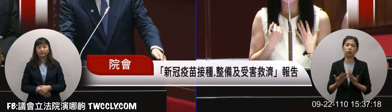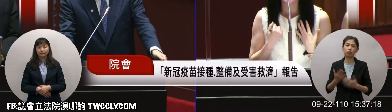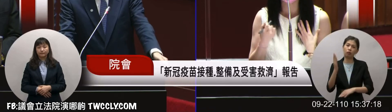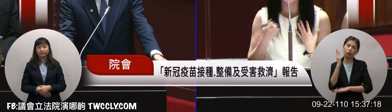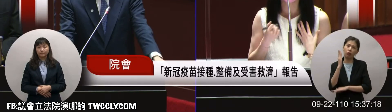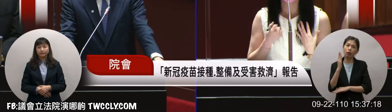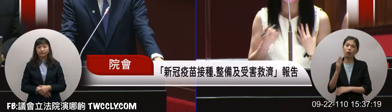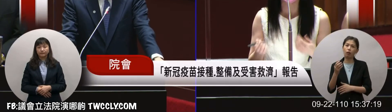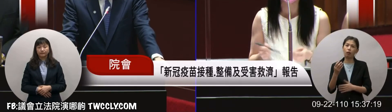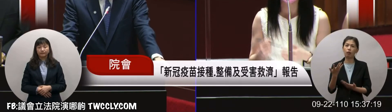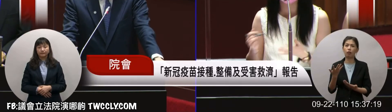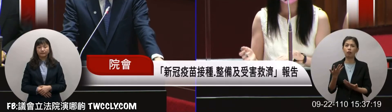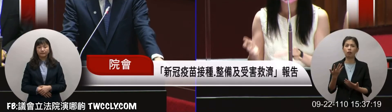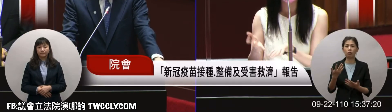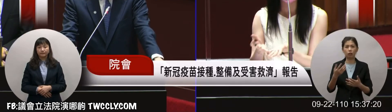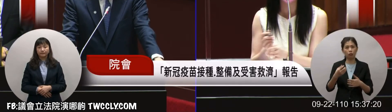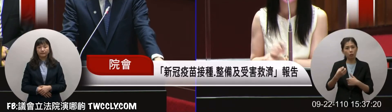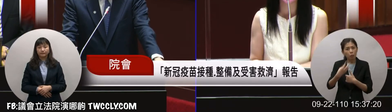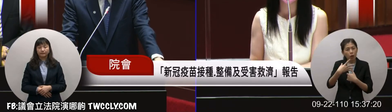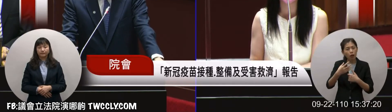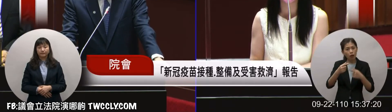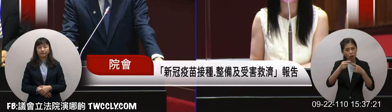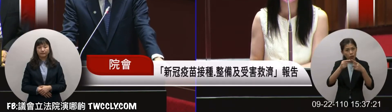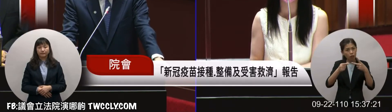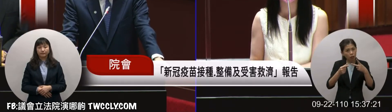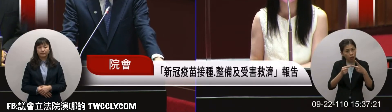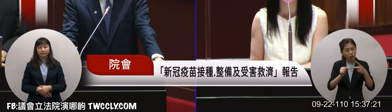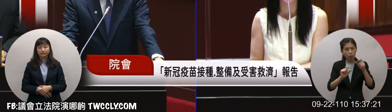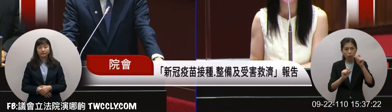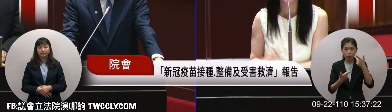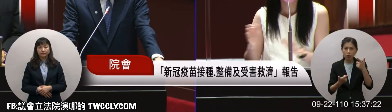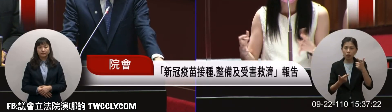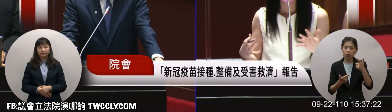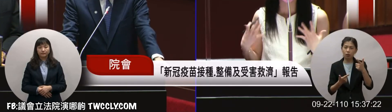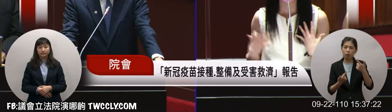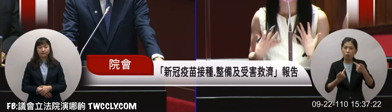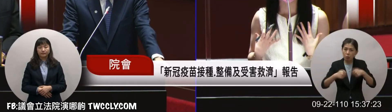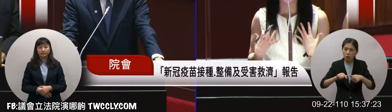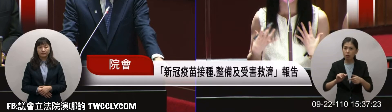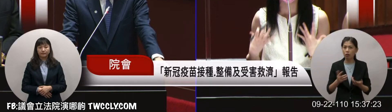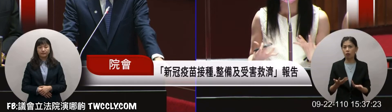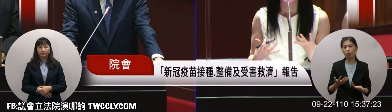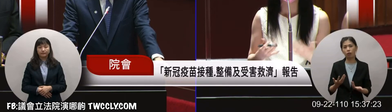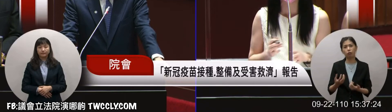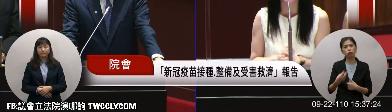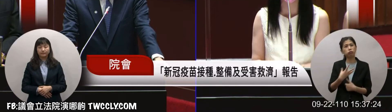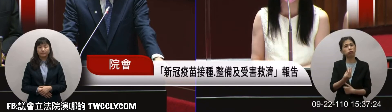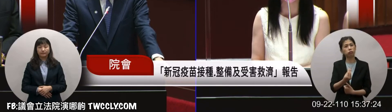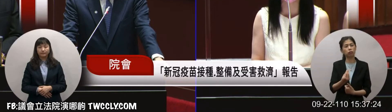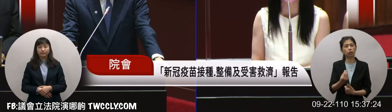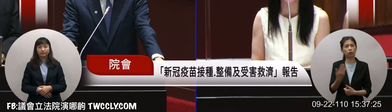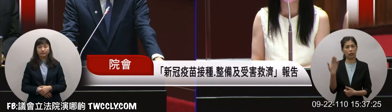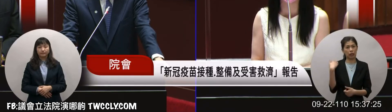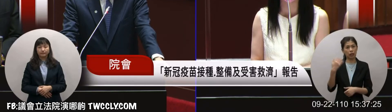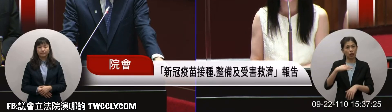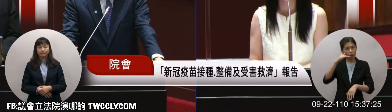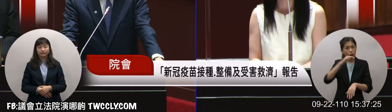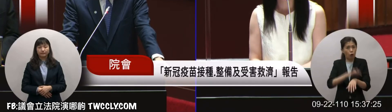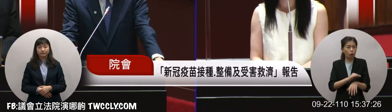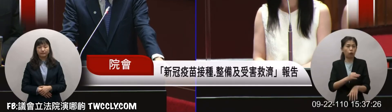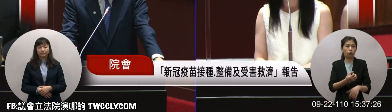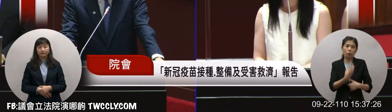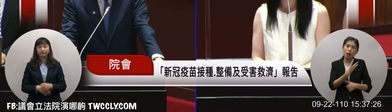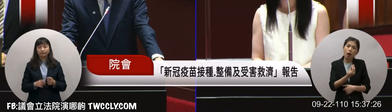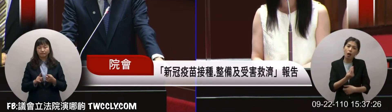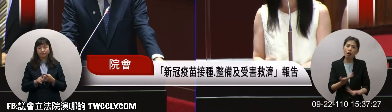没办法告诉我说我能不能混打美国所接受的莫德纳或 BNT。 可是当初我在打高端的时候没有这样告诉我或提醒我啊。